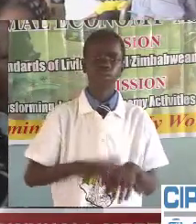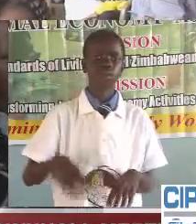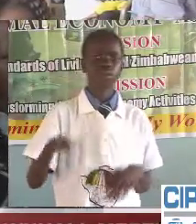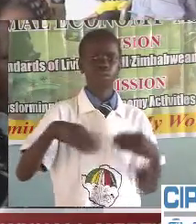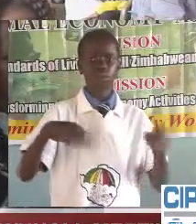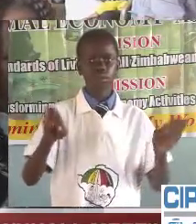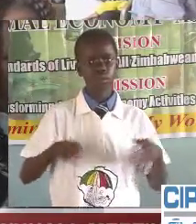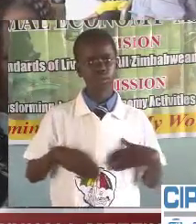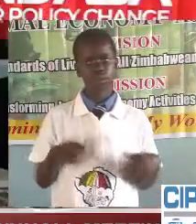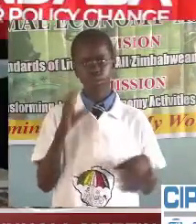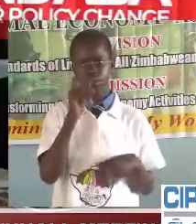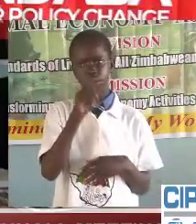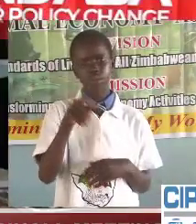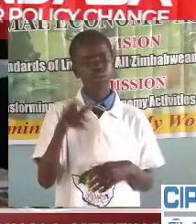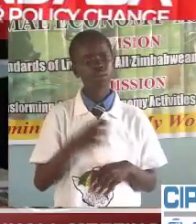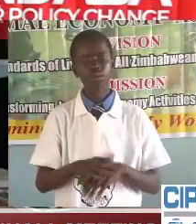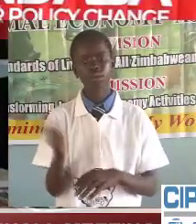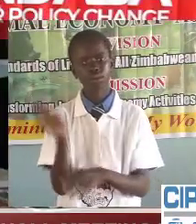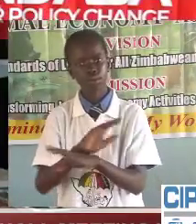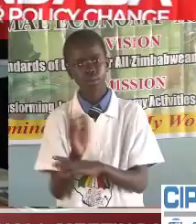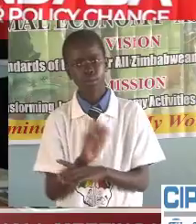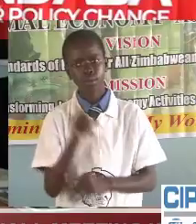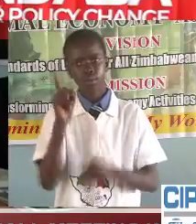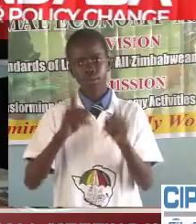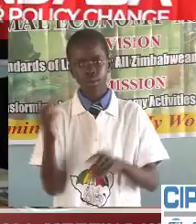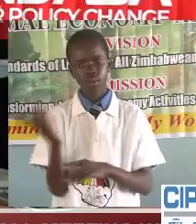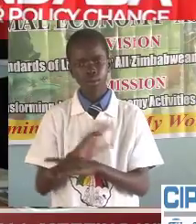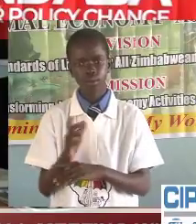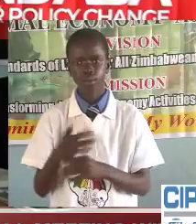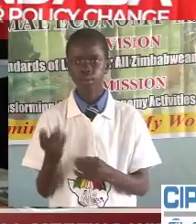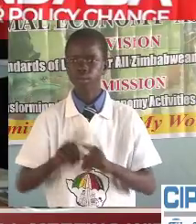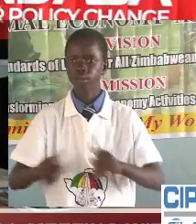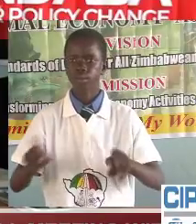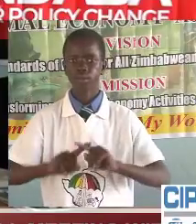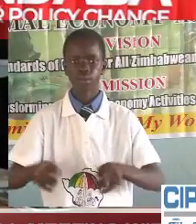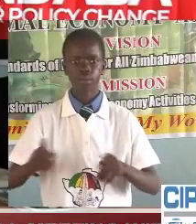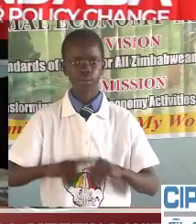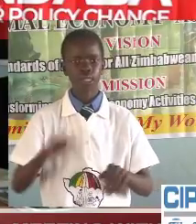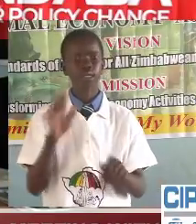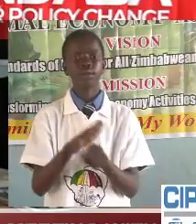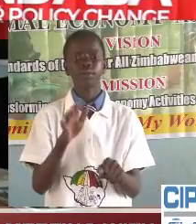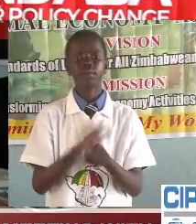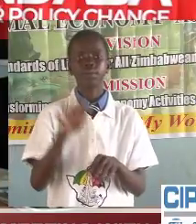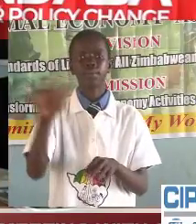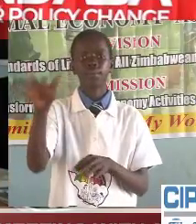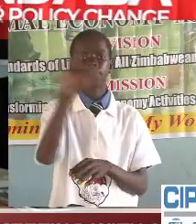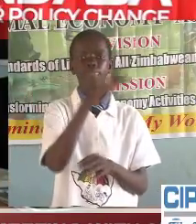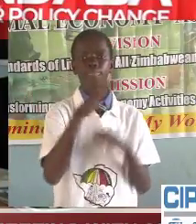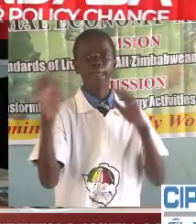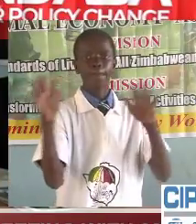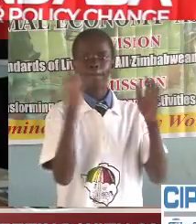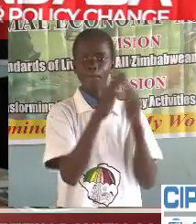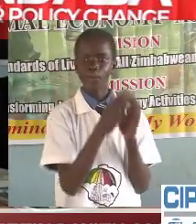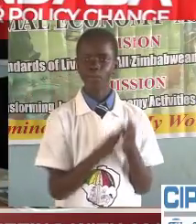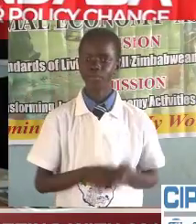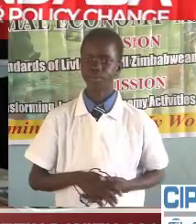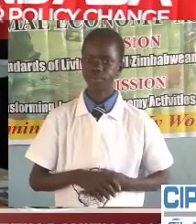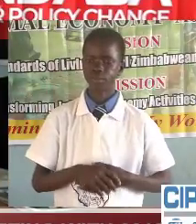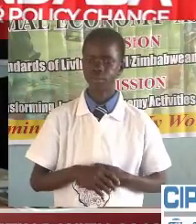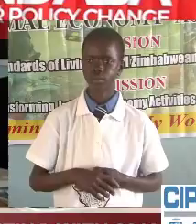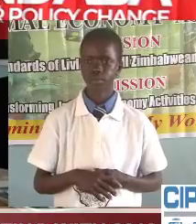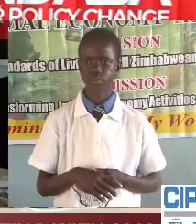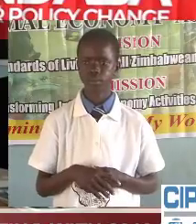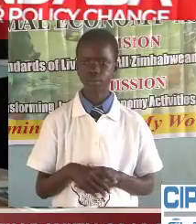Saka naizvozvo vamwe vanenge vachitengesera panzvimbo dzakasiyana siyana asi vakawanda panzvimbo ipapo pova painoitwa iyo